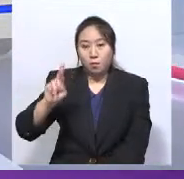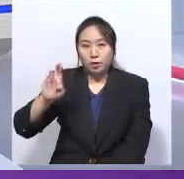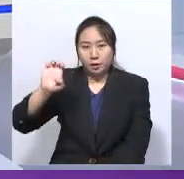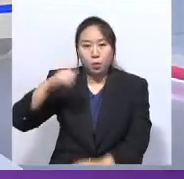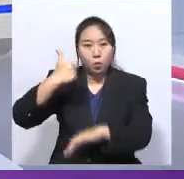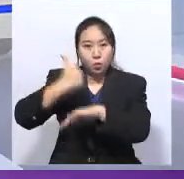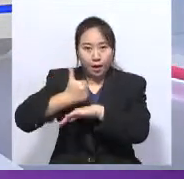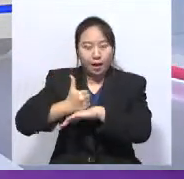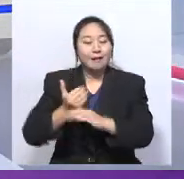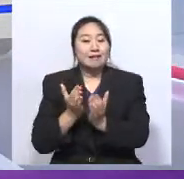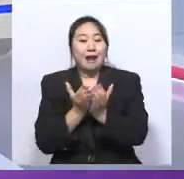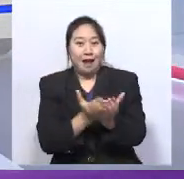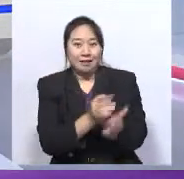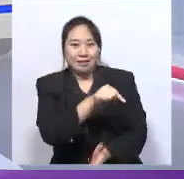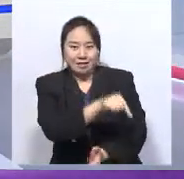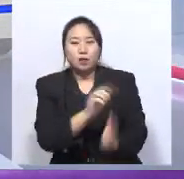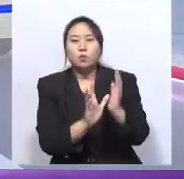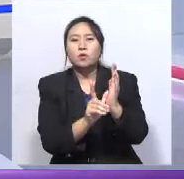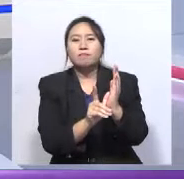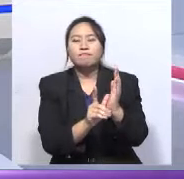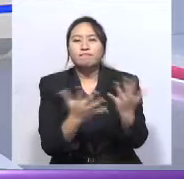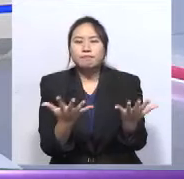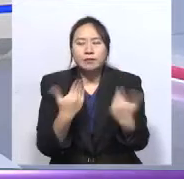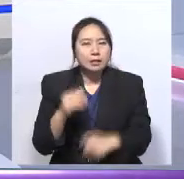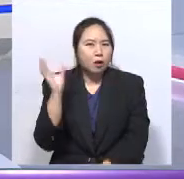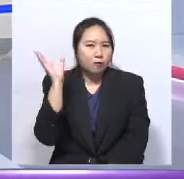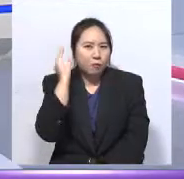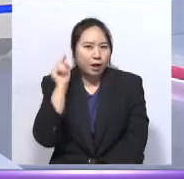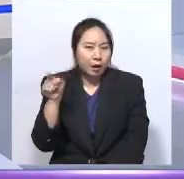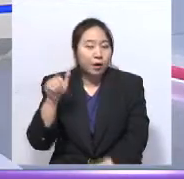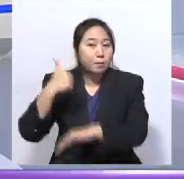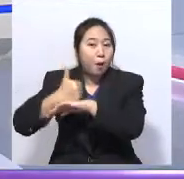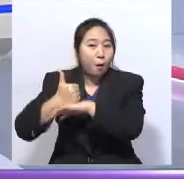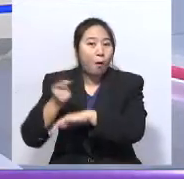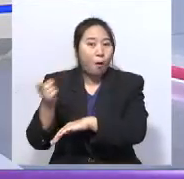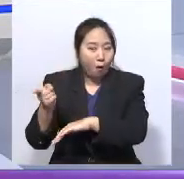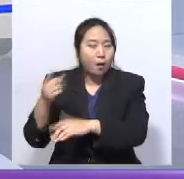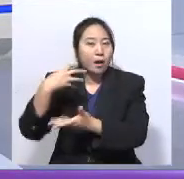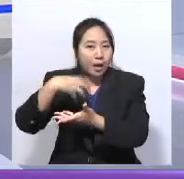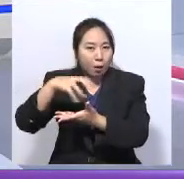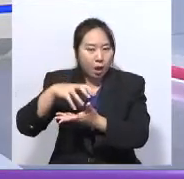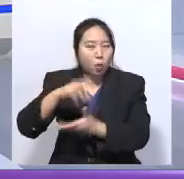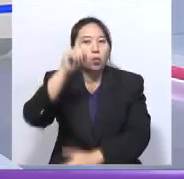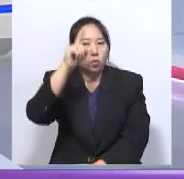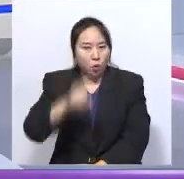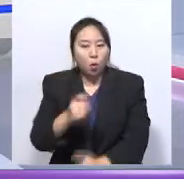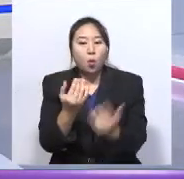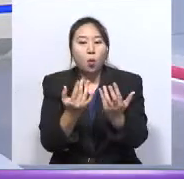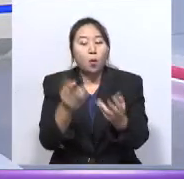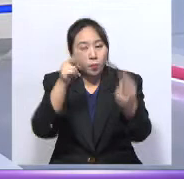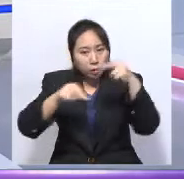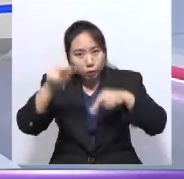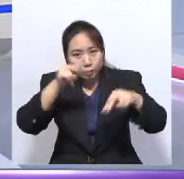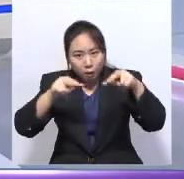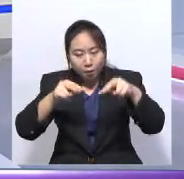วยการการท่าเรือแหลมฉบังนะครับก็เหมือนฟังซุ้มเสียงจากทางท่านผอ.แล้วนะครับก็อาจจะต้องไปตรวจสอบไ